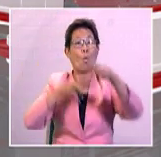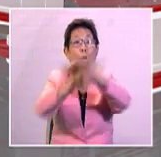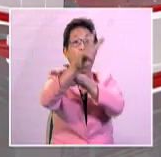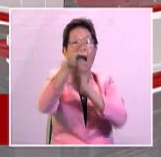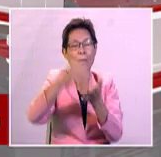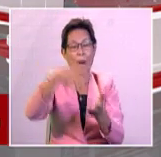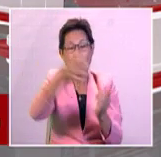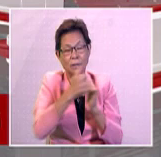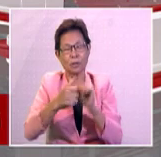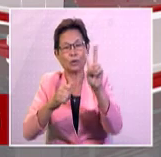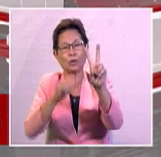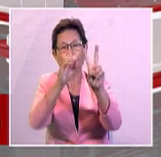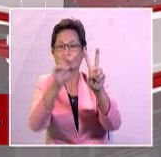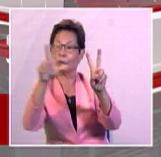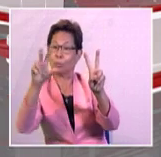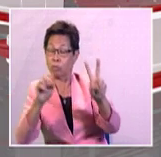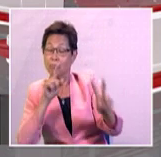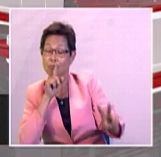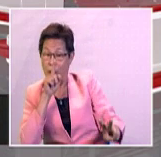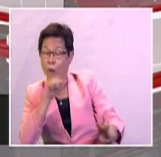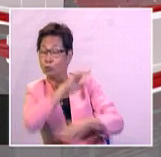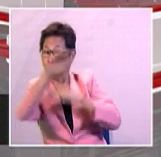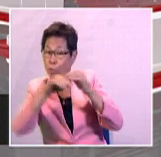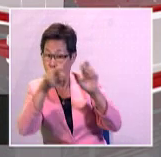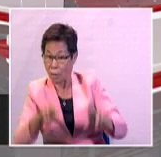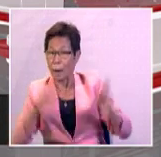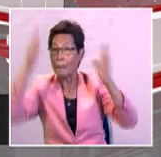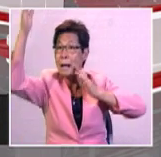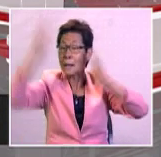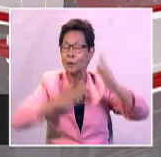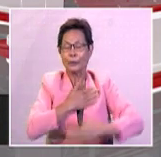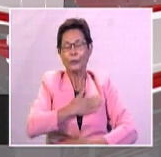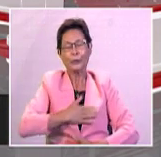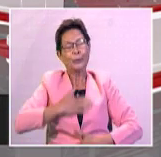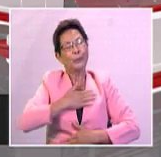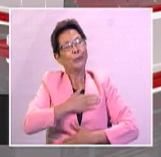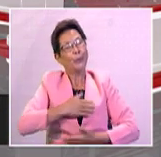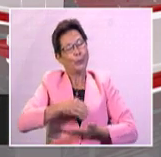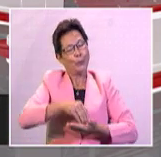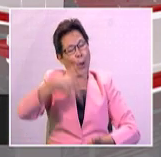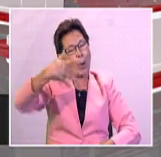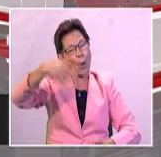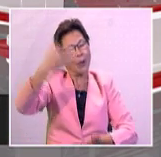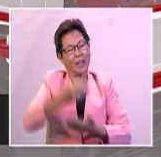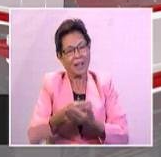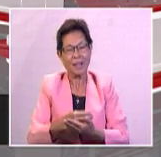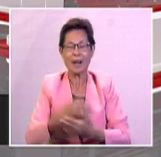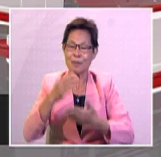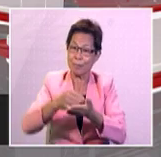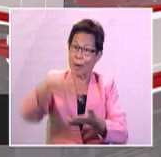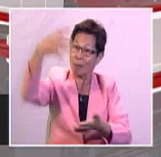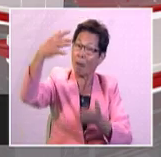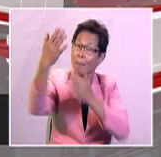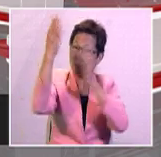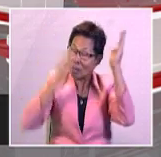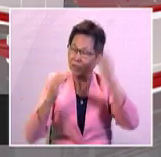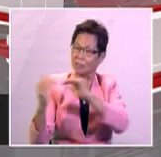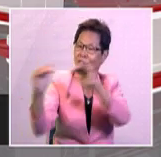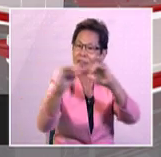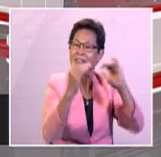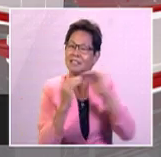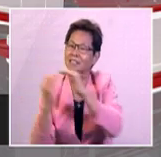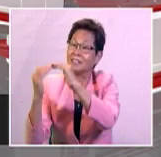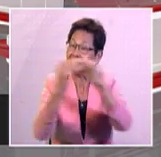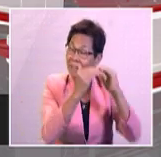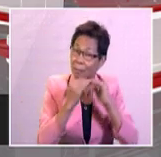kemakmuran bersama 2030 akan memastikan seluruh rakyat merasai nikmat ekonomi kemakmuran negara secara bersama, adil dan